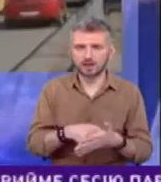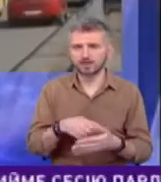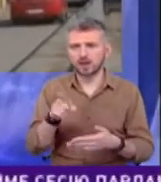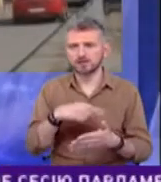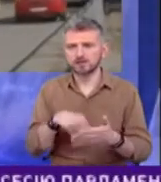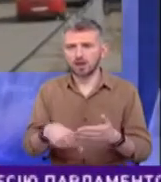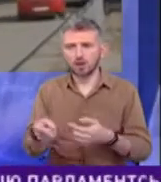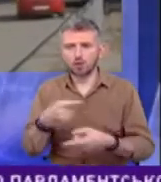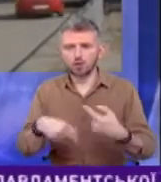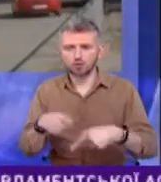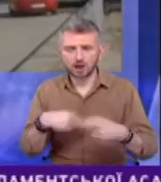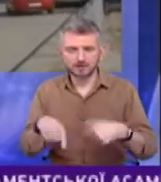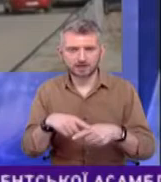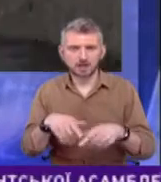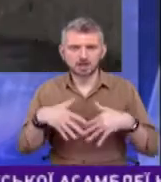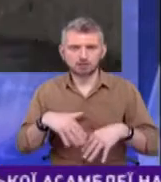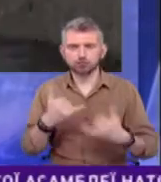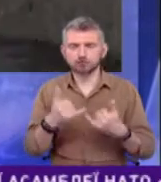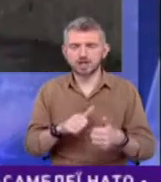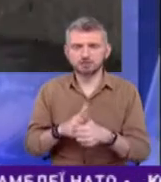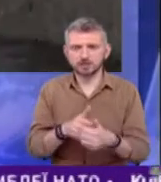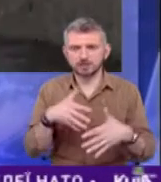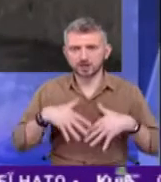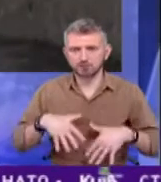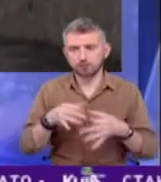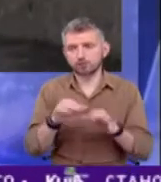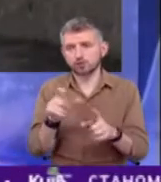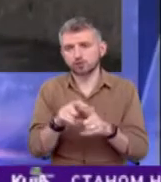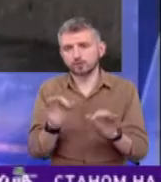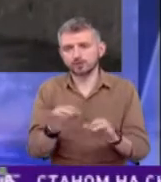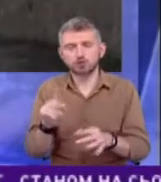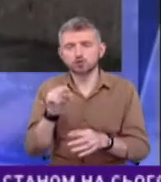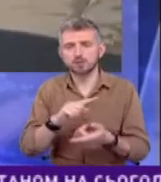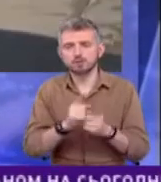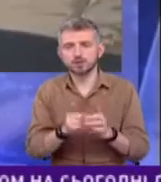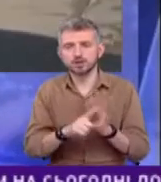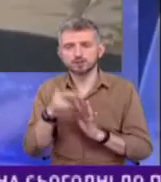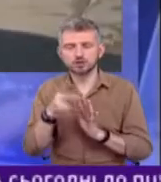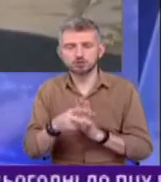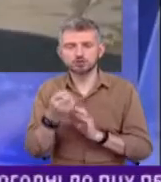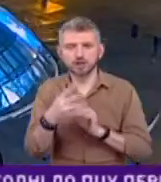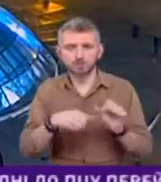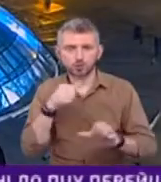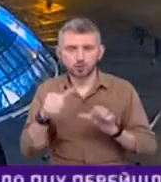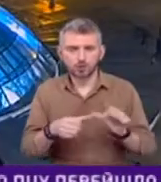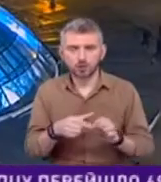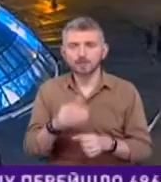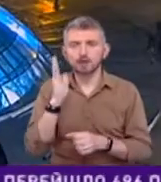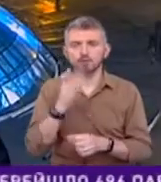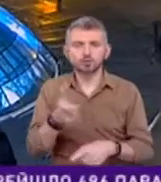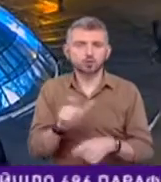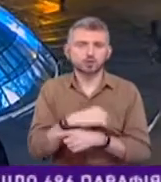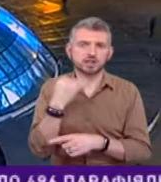і сучасні переслідування в Криму. Ну і свобода слова, звісно, що там змінилося з 2014 року. Буде